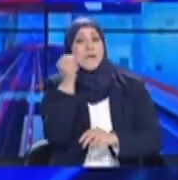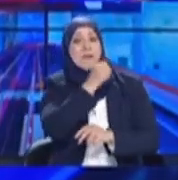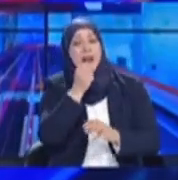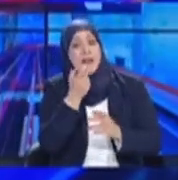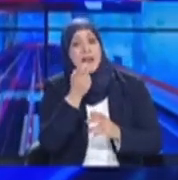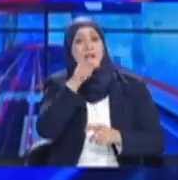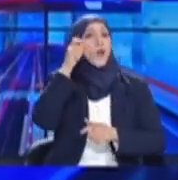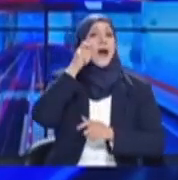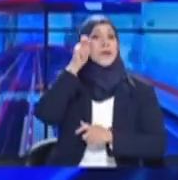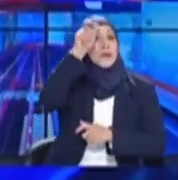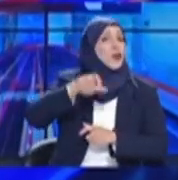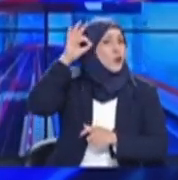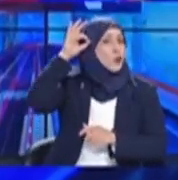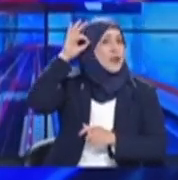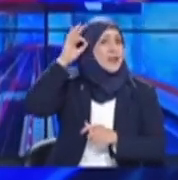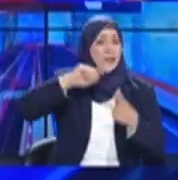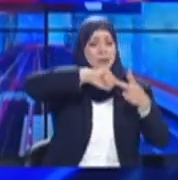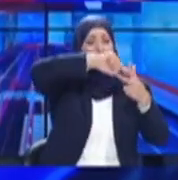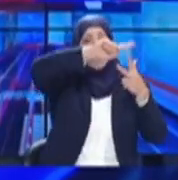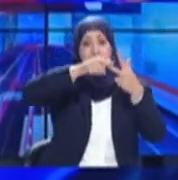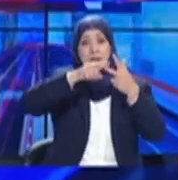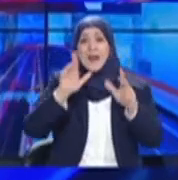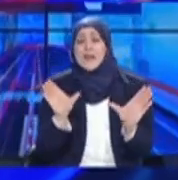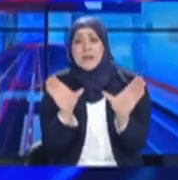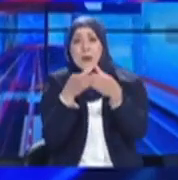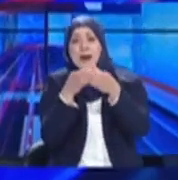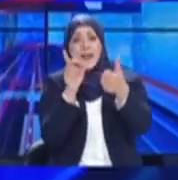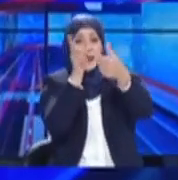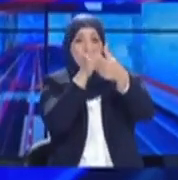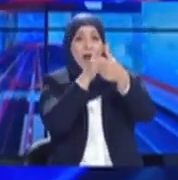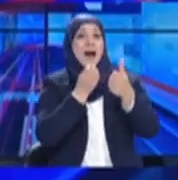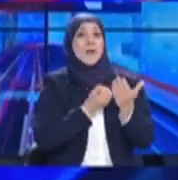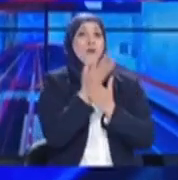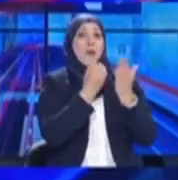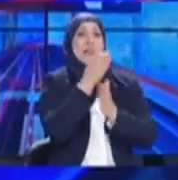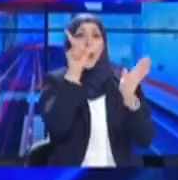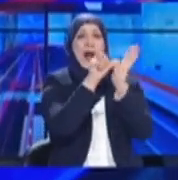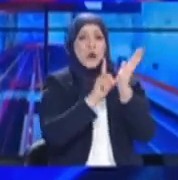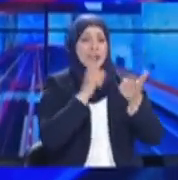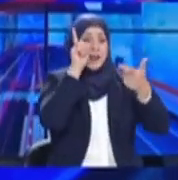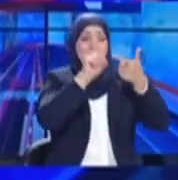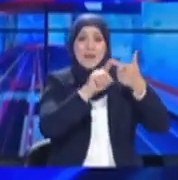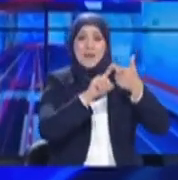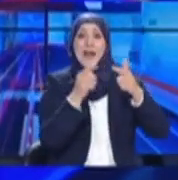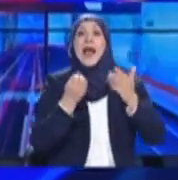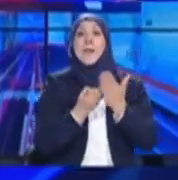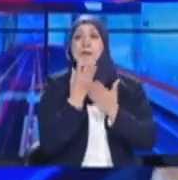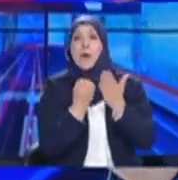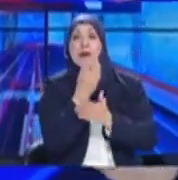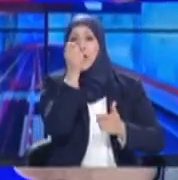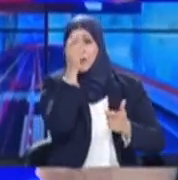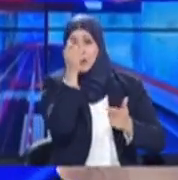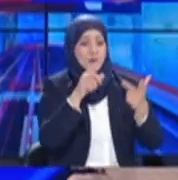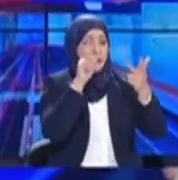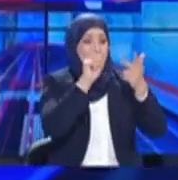انما من الخطاب هناك خطاب قانوني وخطاب مالي اقتصادي وخطاب